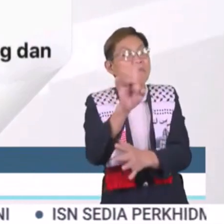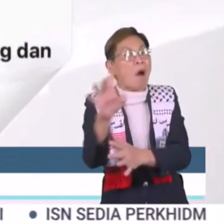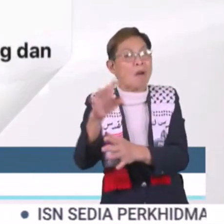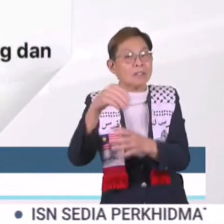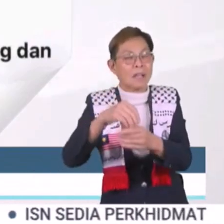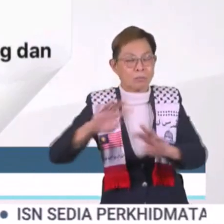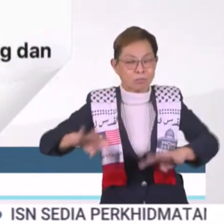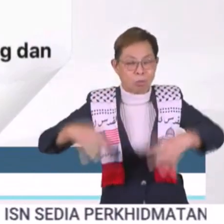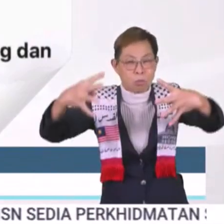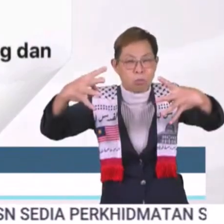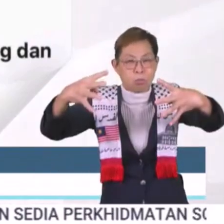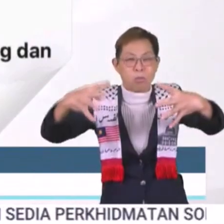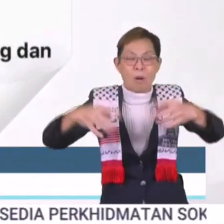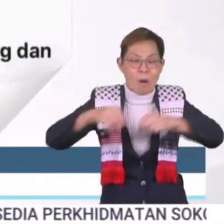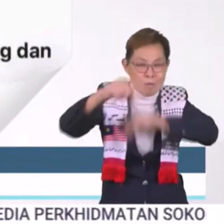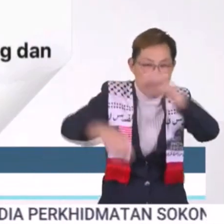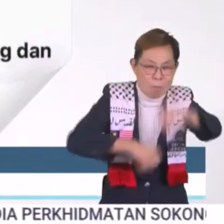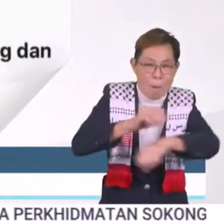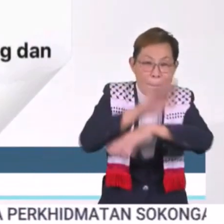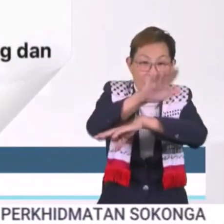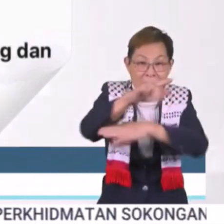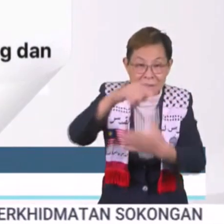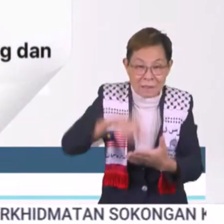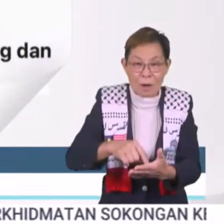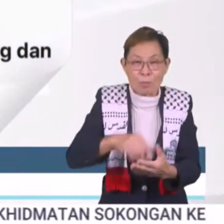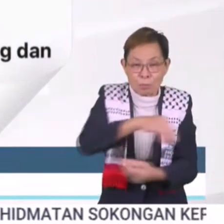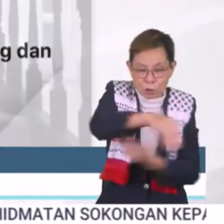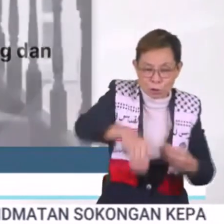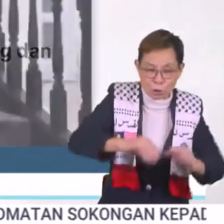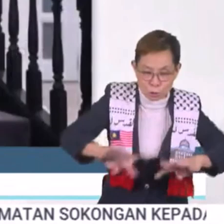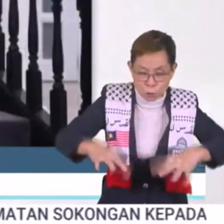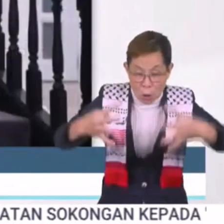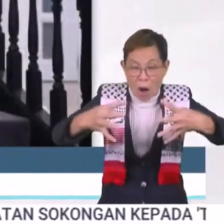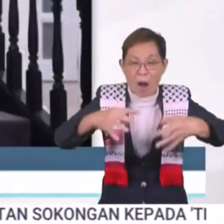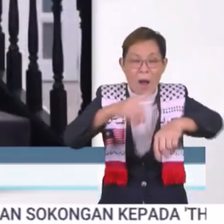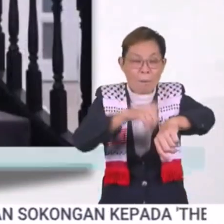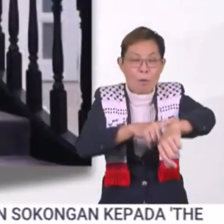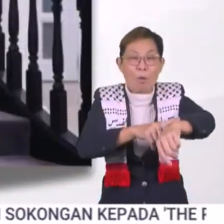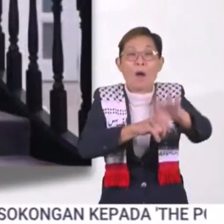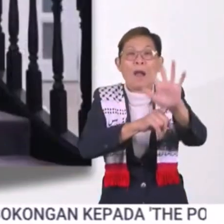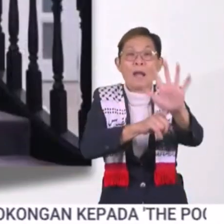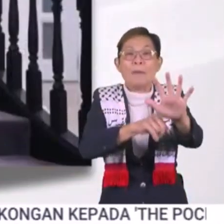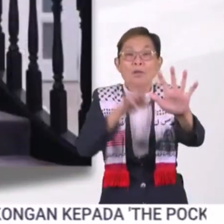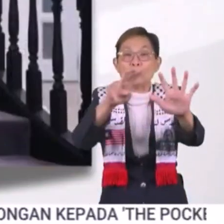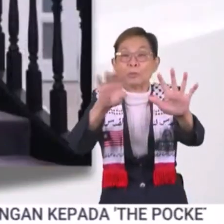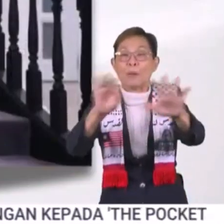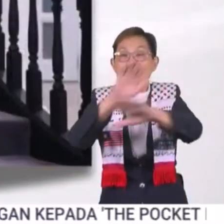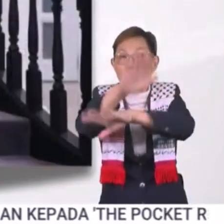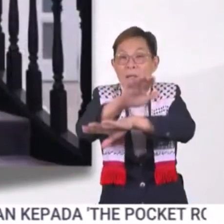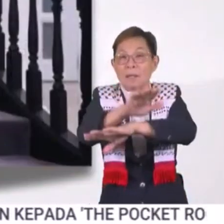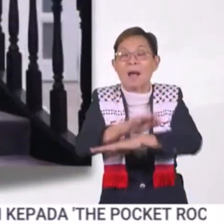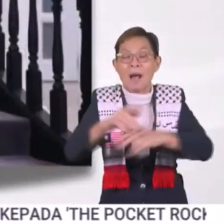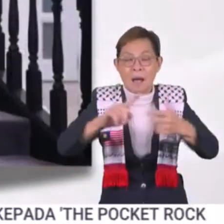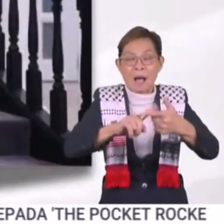dalam suku akhir Kirin Lelaki petang ini. Pusingan suku akhir dijadualkan pada 5.29 petang,